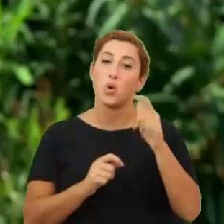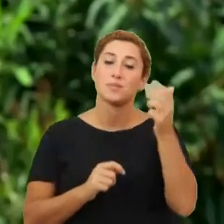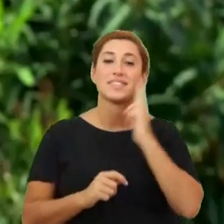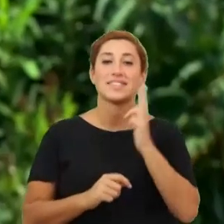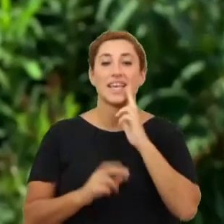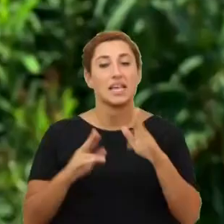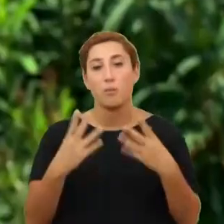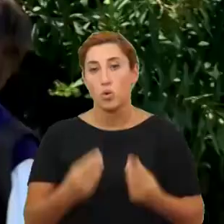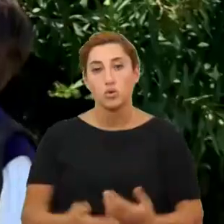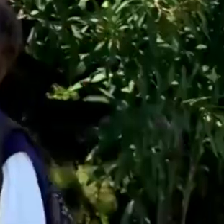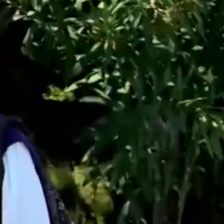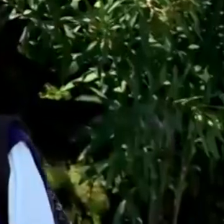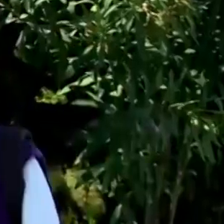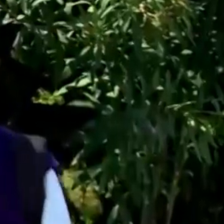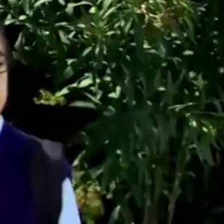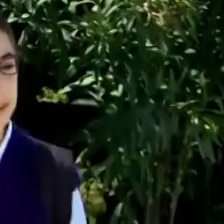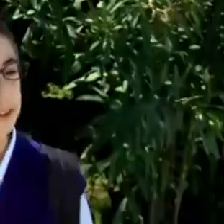da zengin sınıfına geçebilirsin.